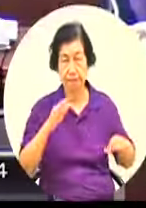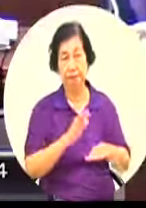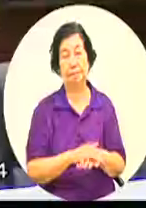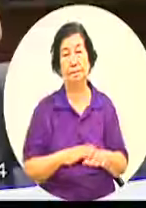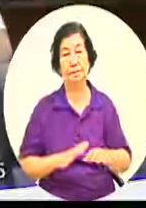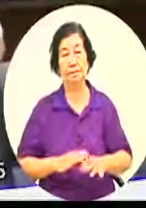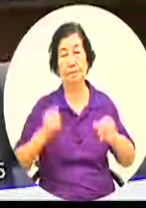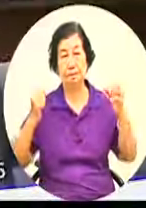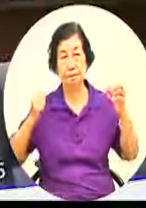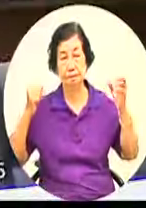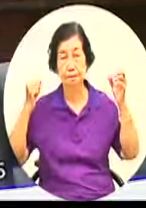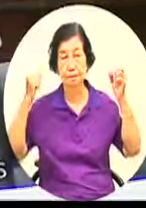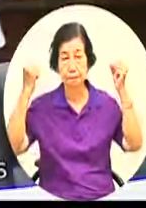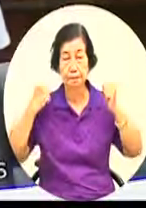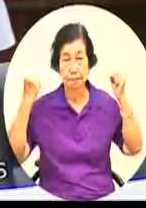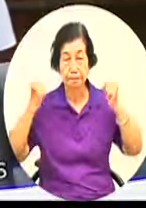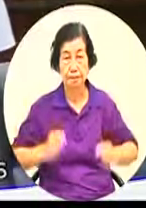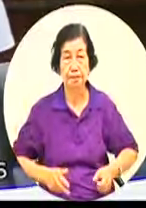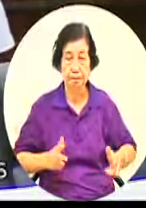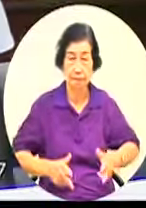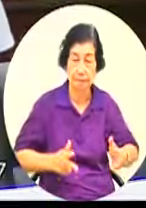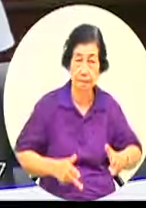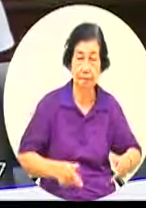啊。 处长，请回答。